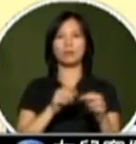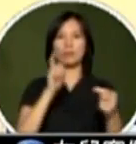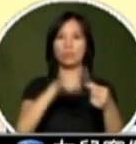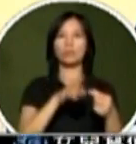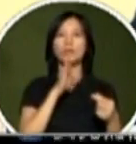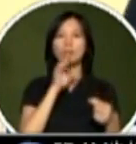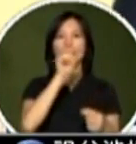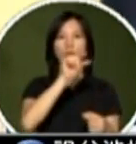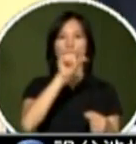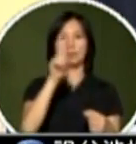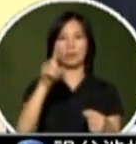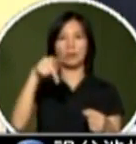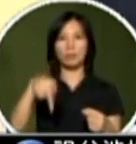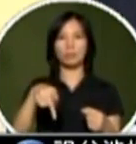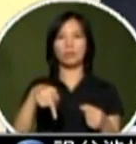GDP